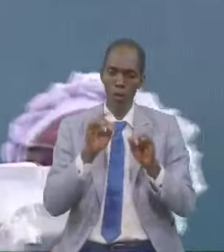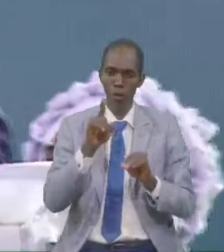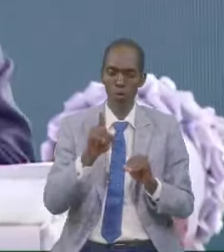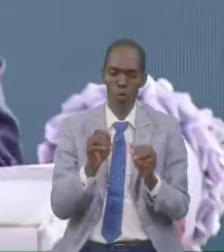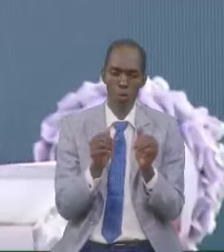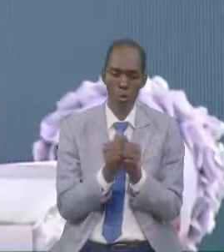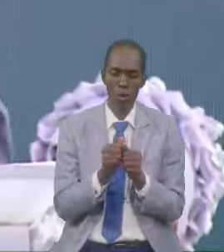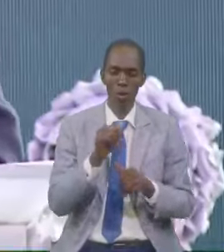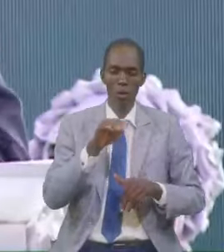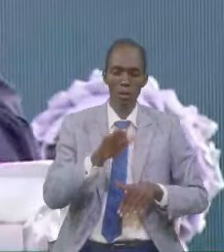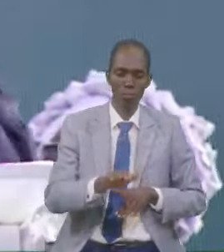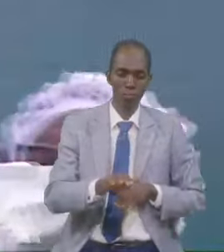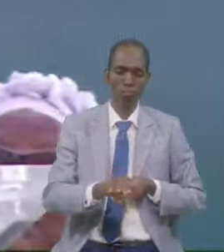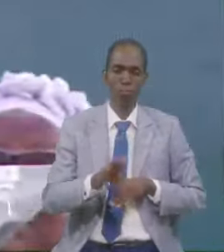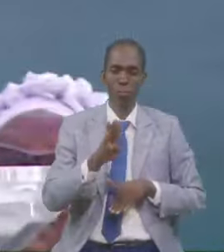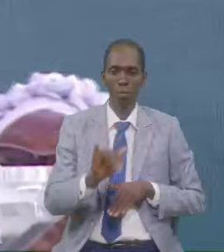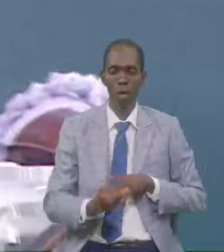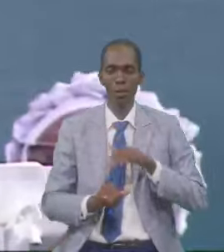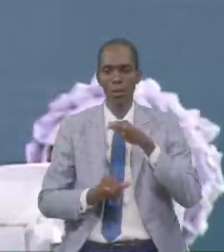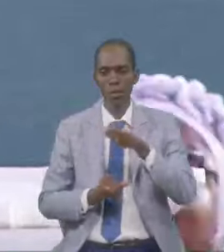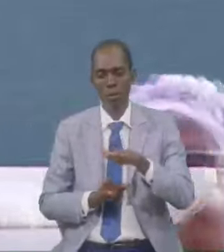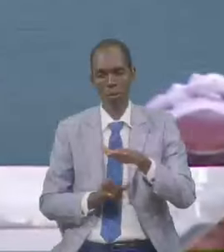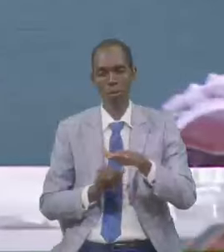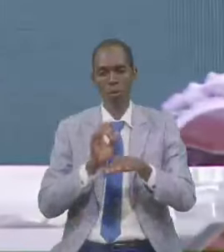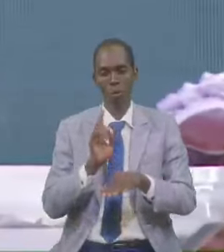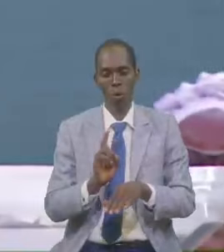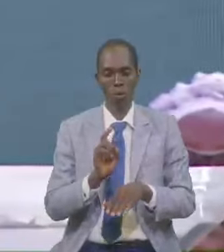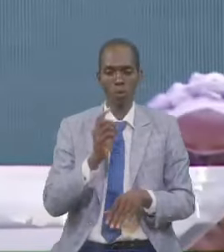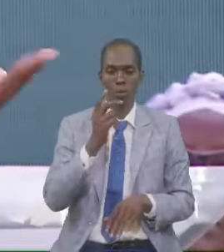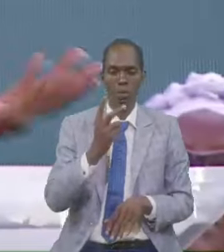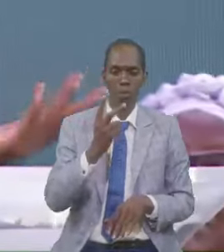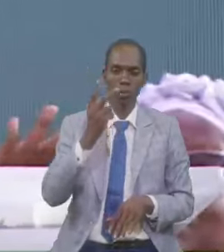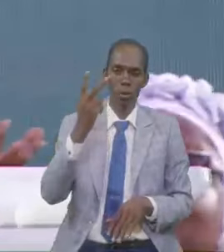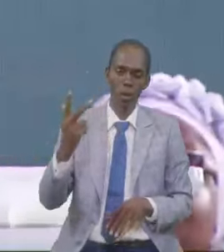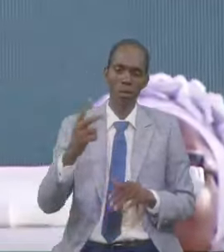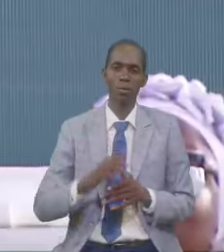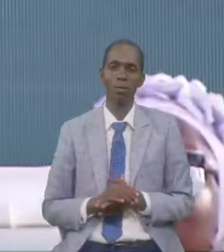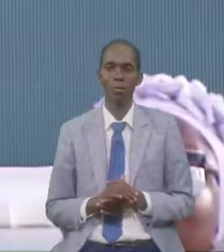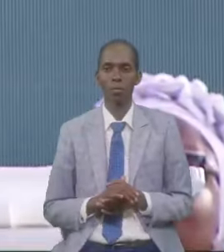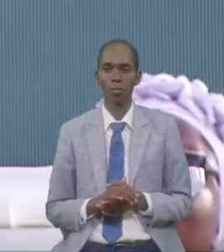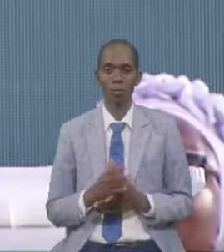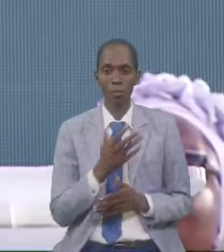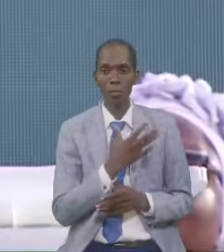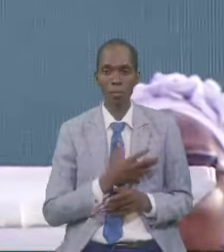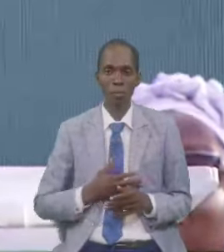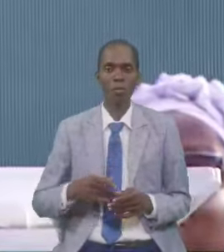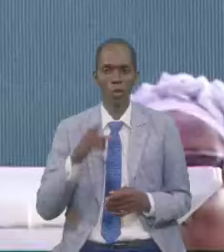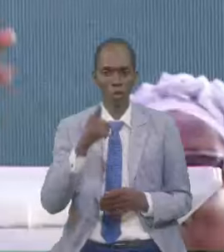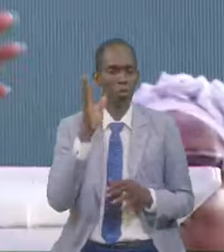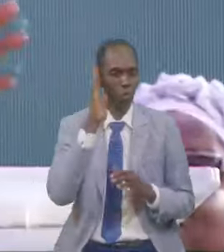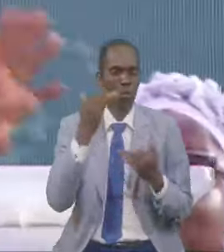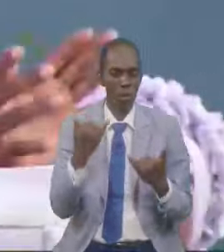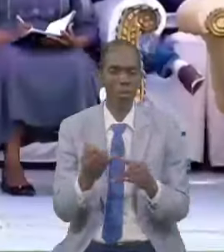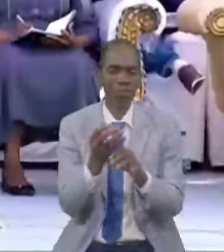నుంచి మరొక మెట్టుకు వెళ్తున్నట్లుగా, 1 2 3, ఒకటి రెండు మూడు అన్నట్లుగా. యు హావ్ ది అండర్స్టాండింగ్, మీకు